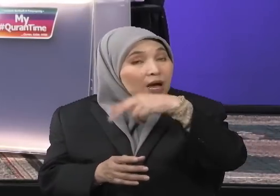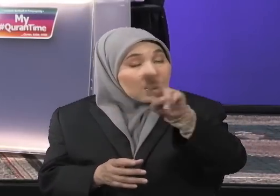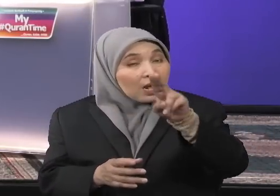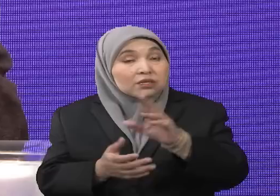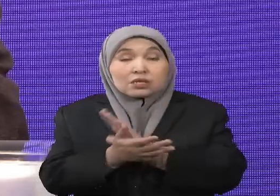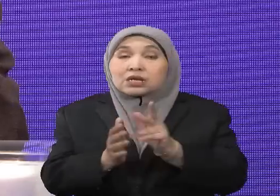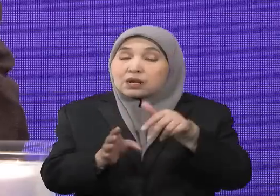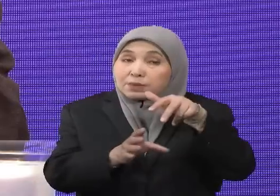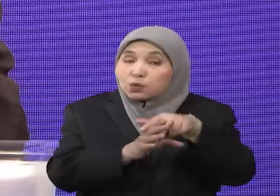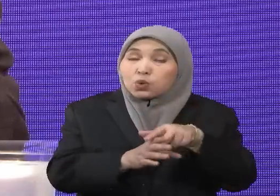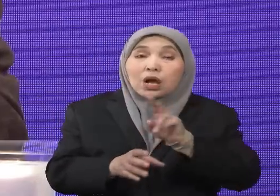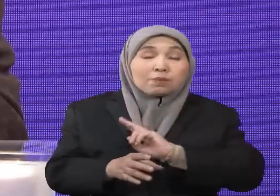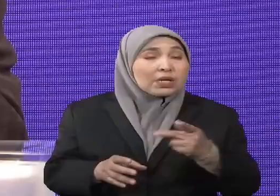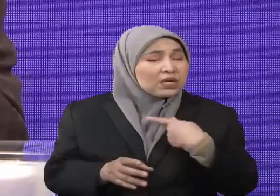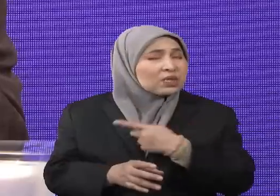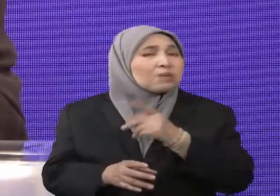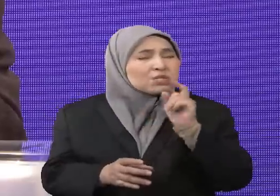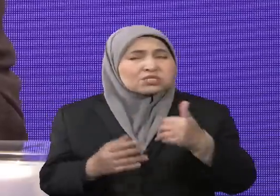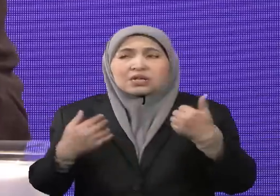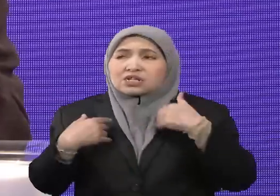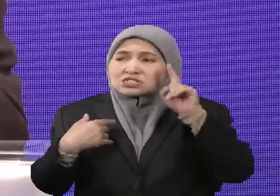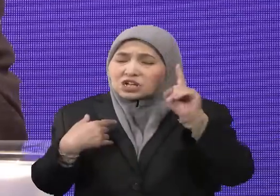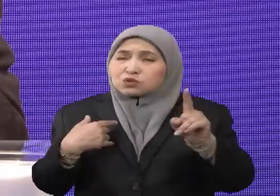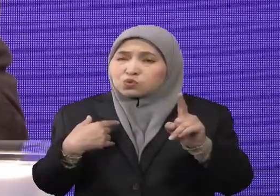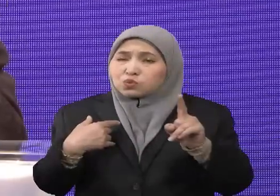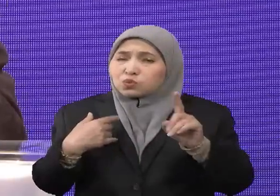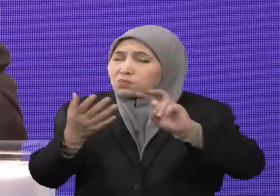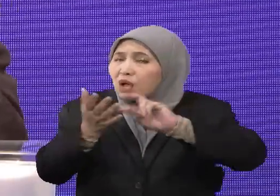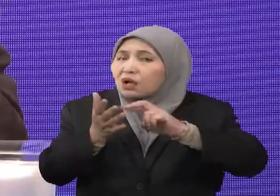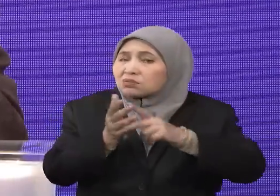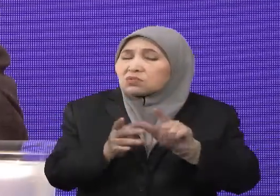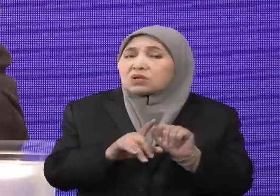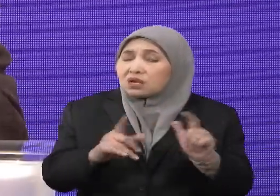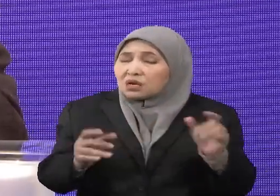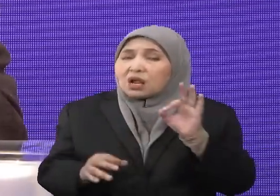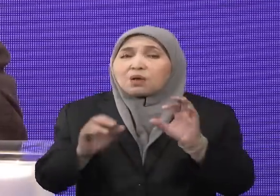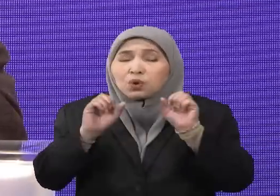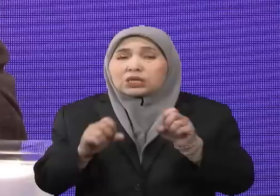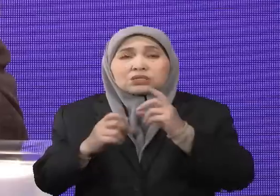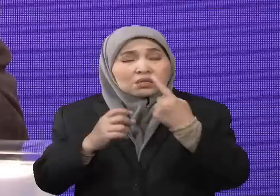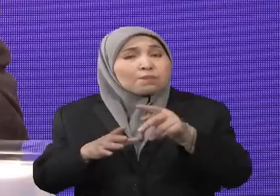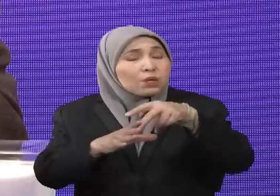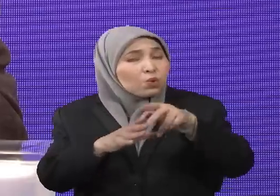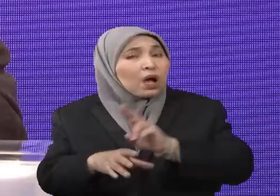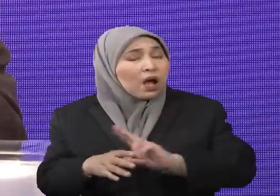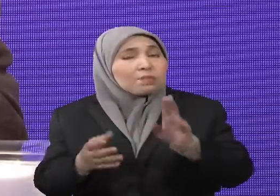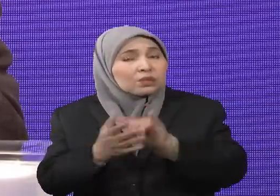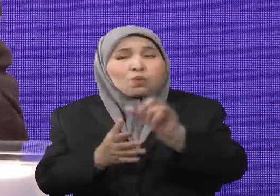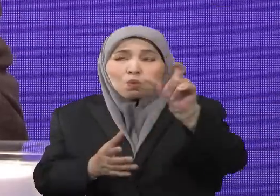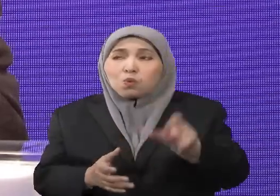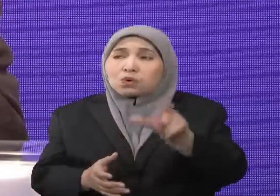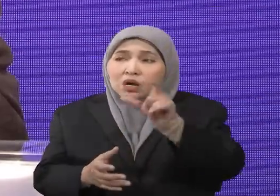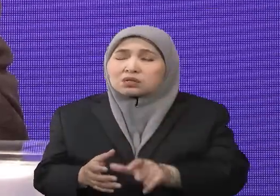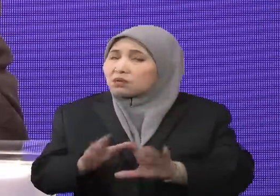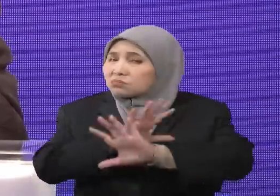Jadi kita kena ada satu definisi nah definisi yang kalau boleh saya katakan yang